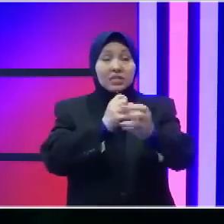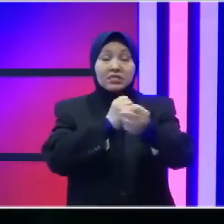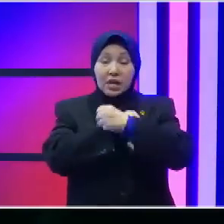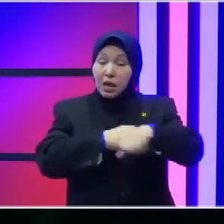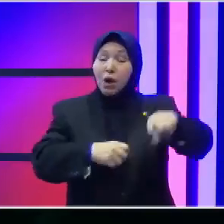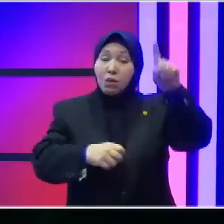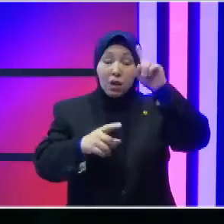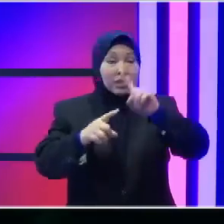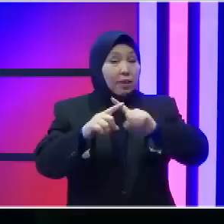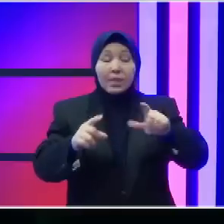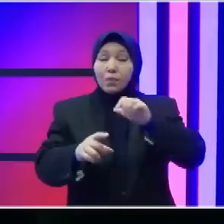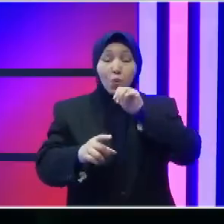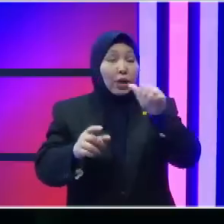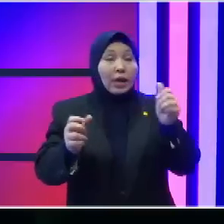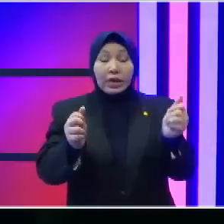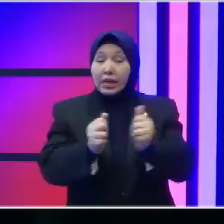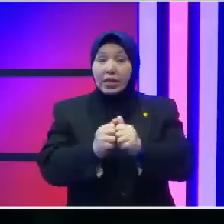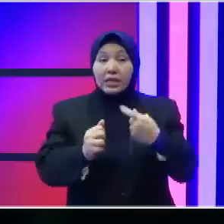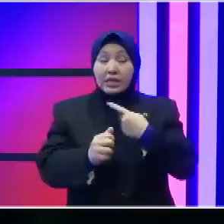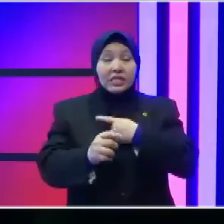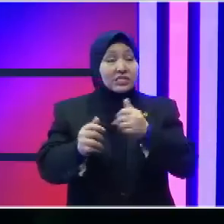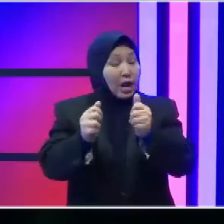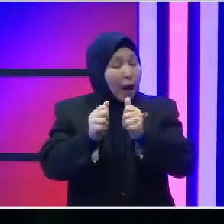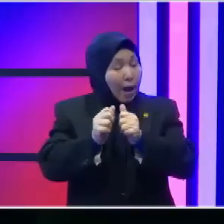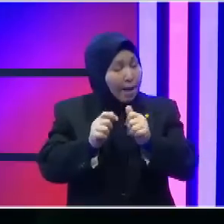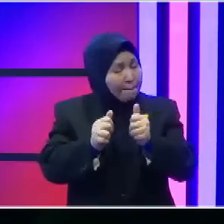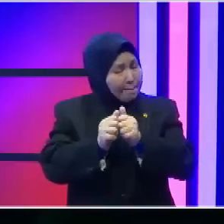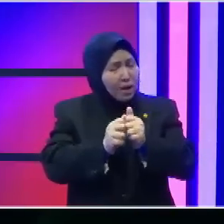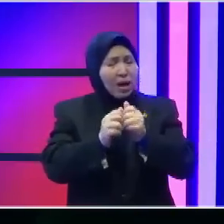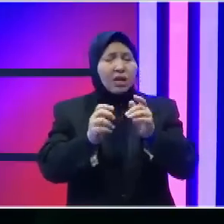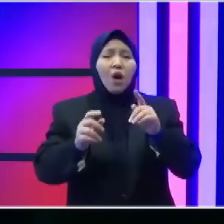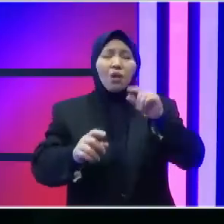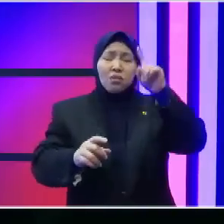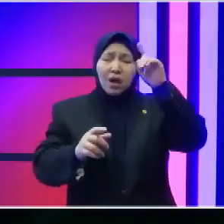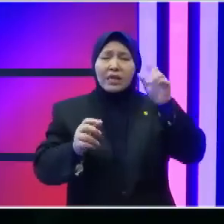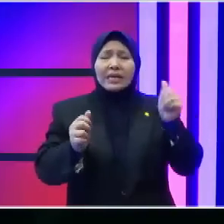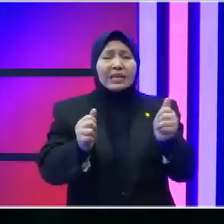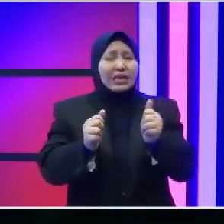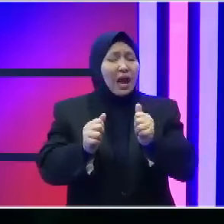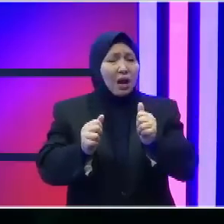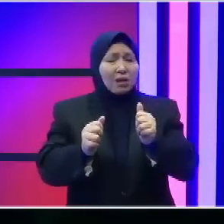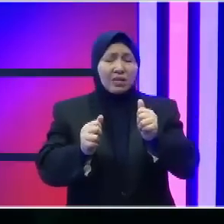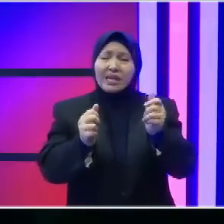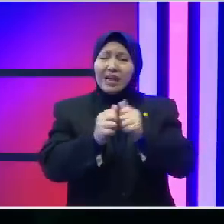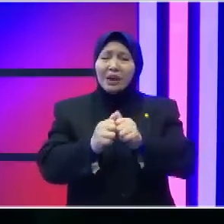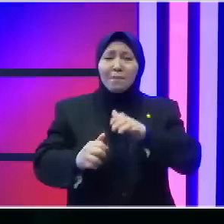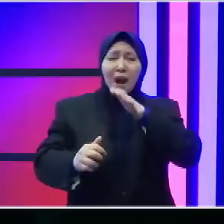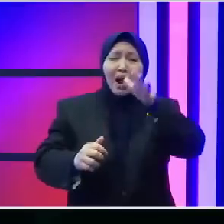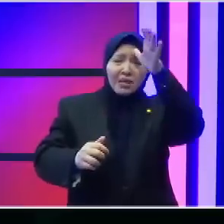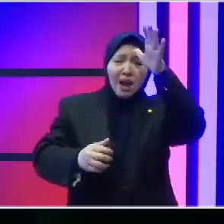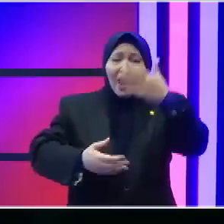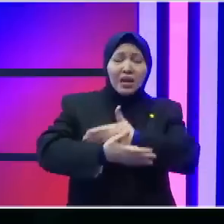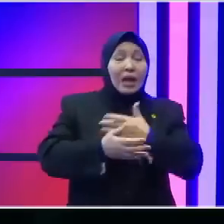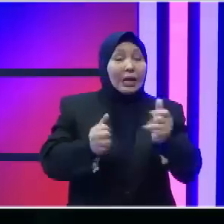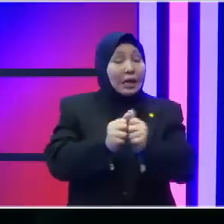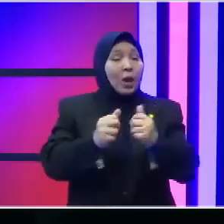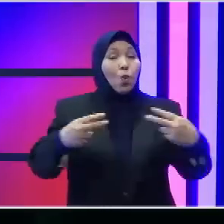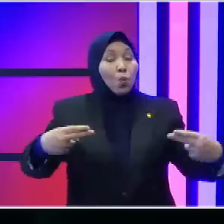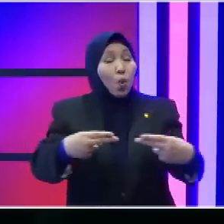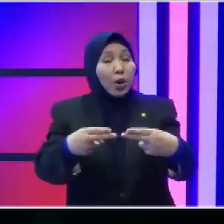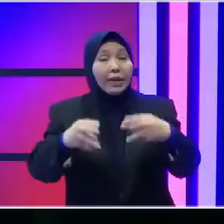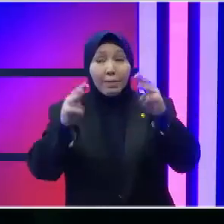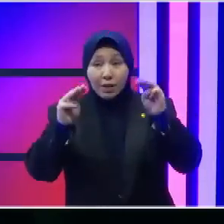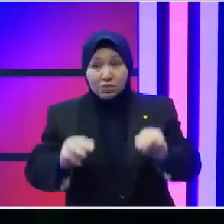tetapi bukannya kita samakan Allah dengan ayah, mak dan anak dalam hubungan kemanusiaan,